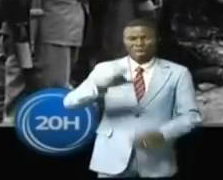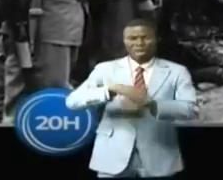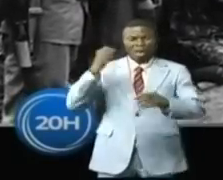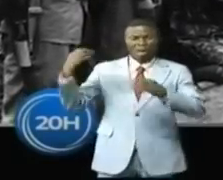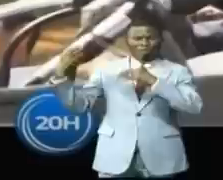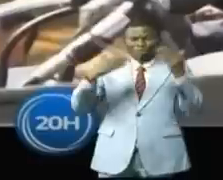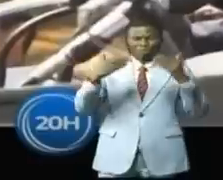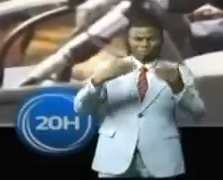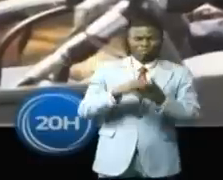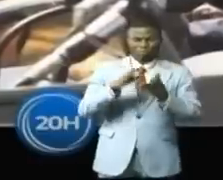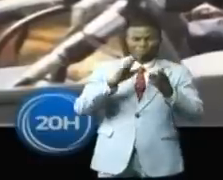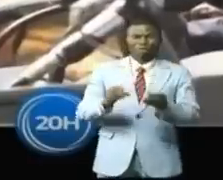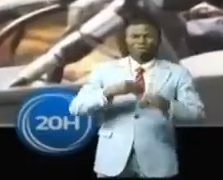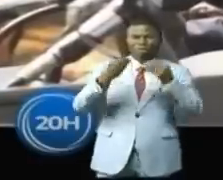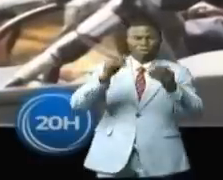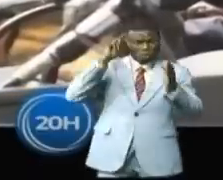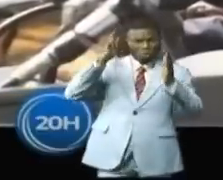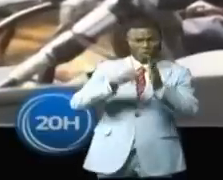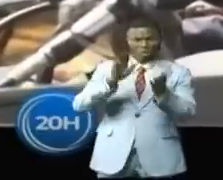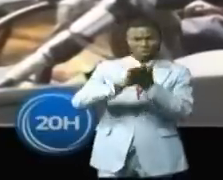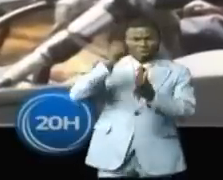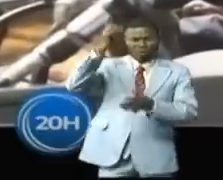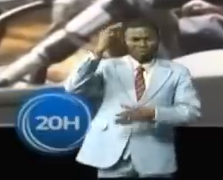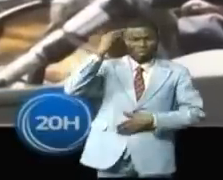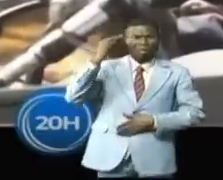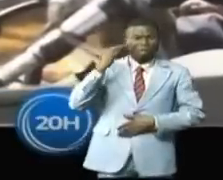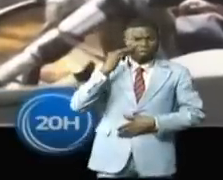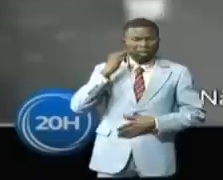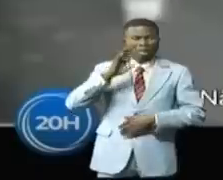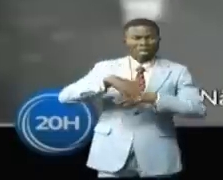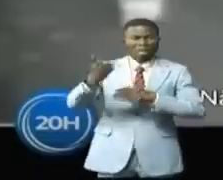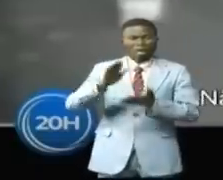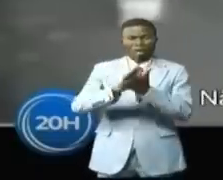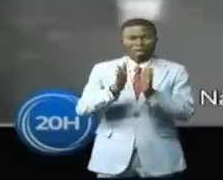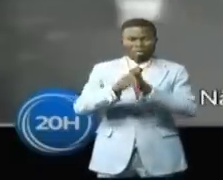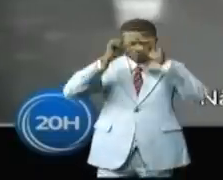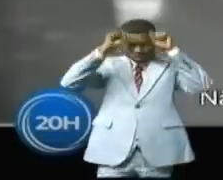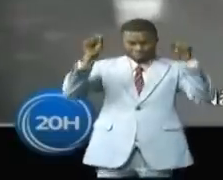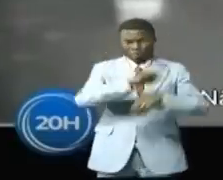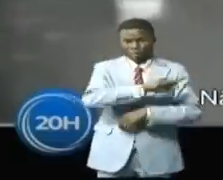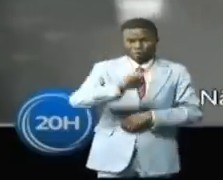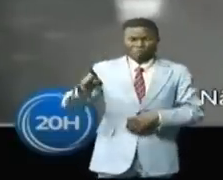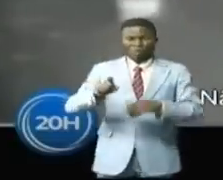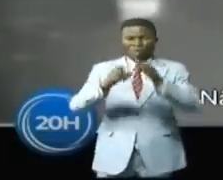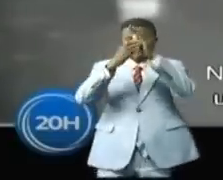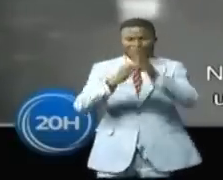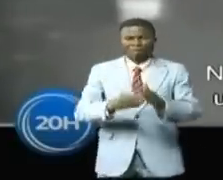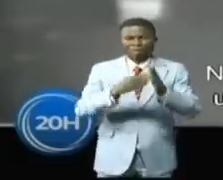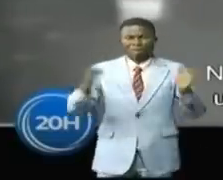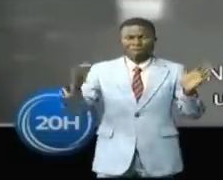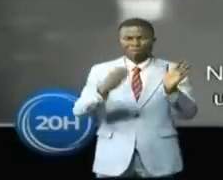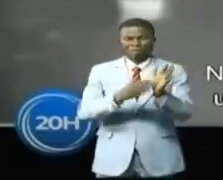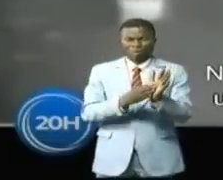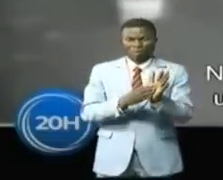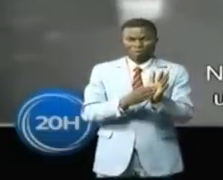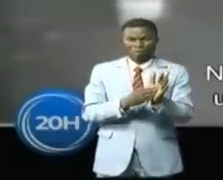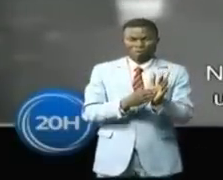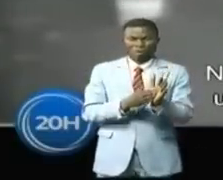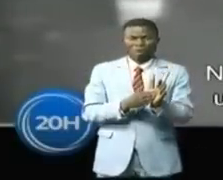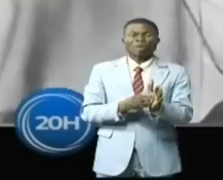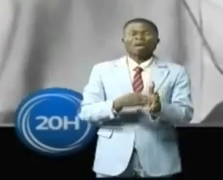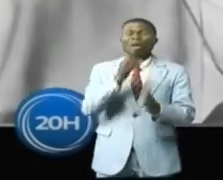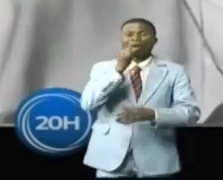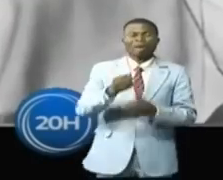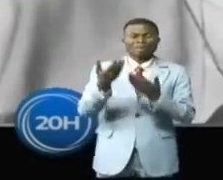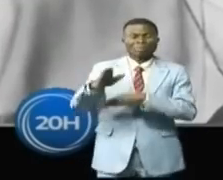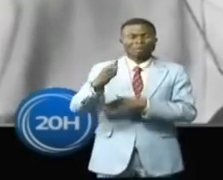il intègre le gouvernement, il devient premier ministre et enfin président en 1979 à la mort d'Agostinho Neto.